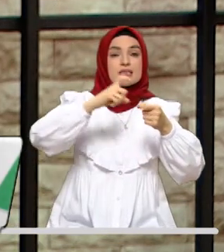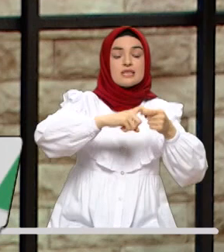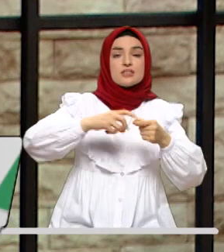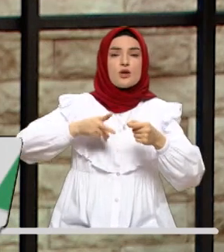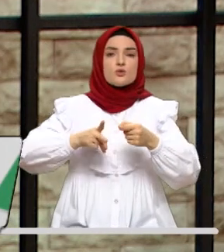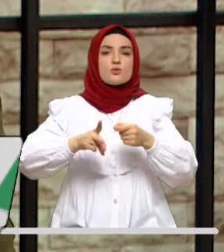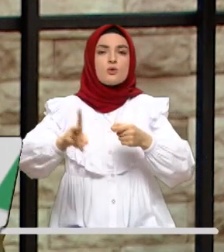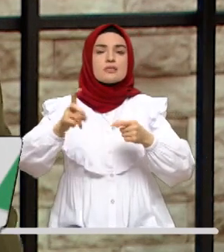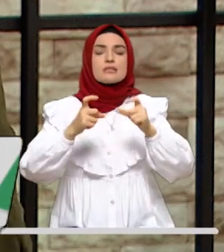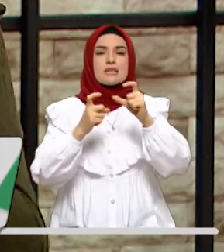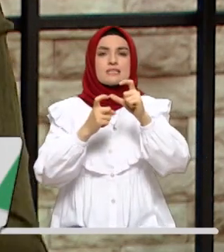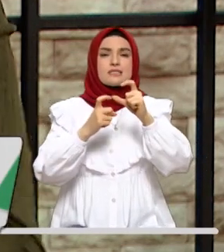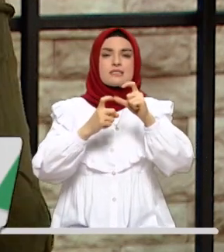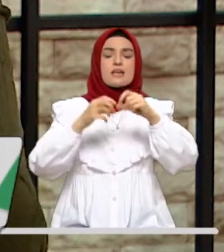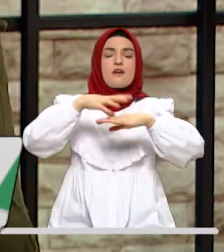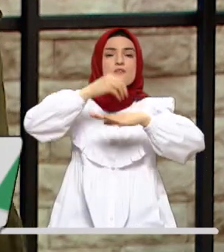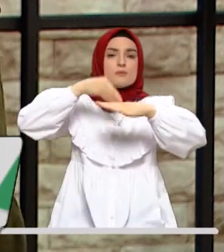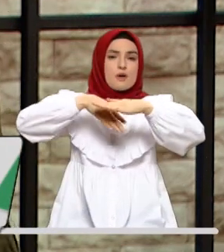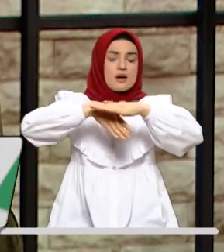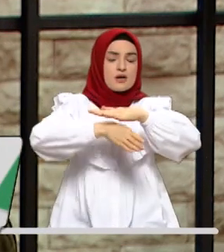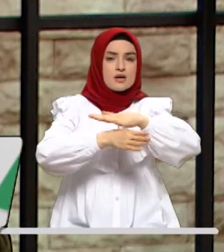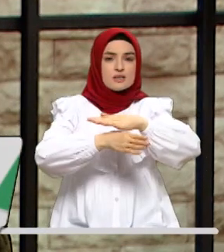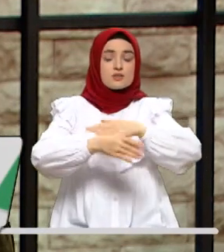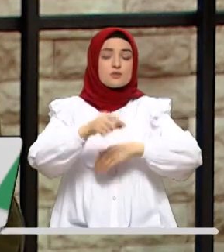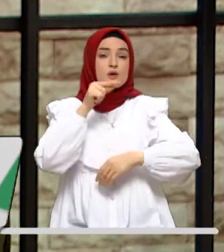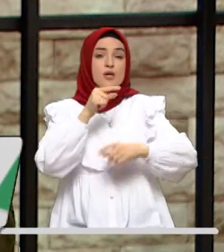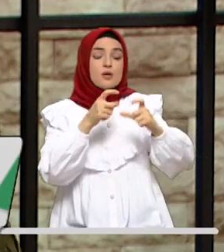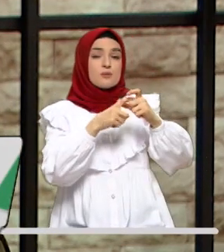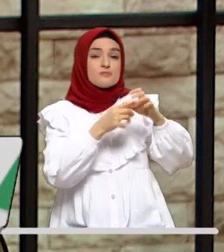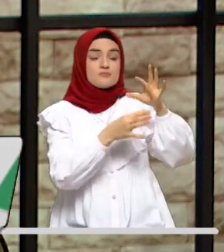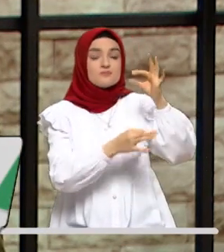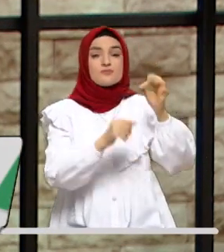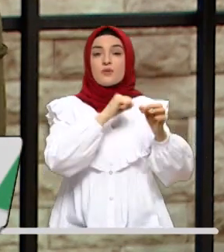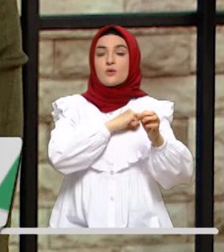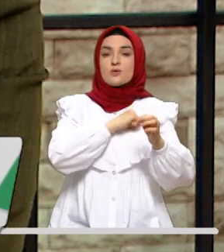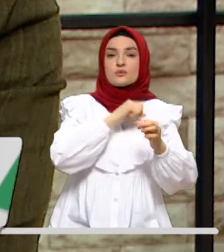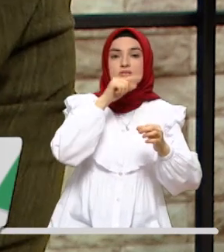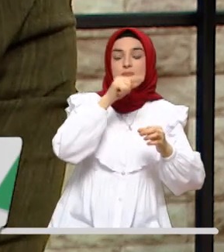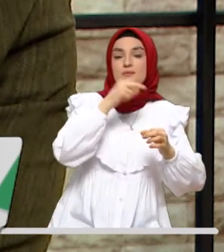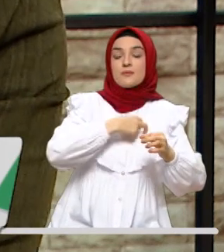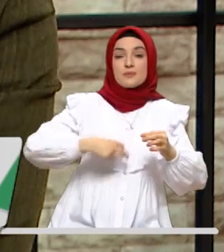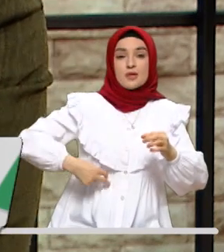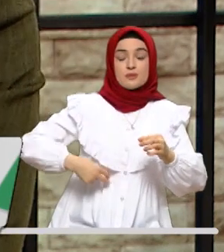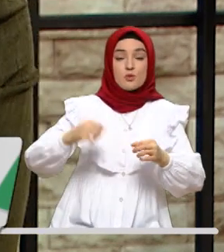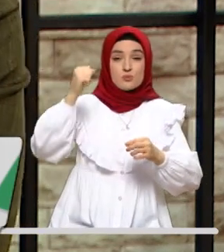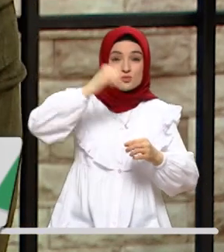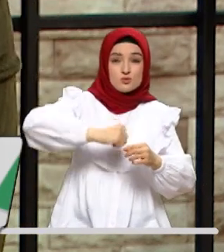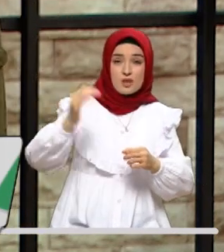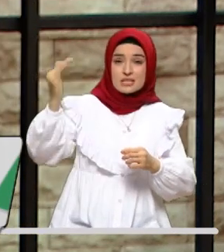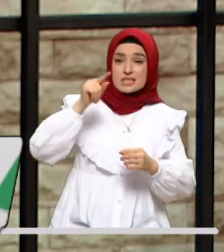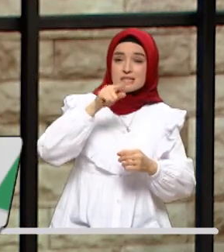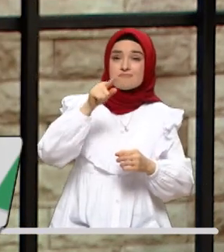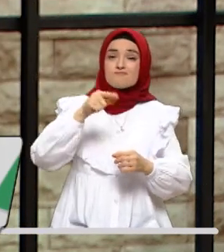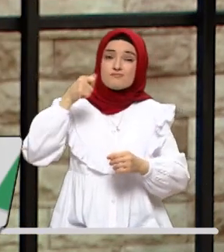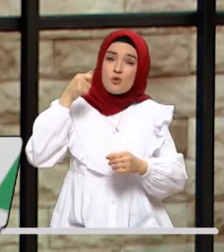Sevr mağarasında Ebu Bekir Efendimiz korkunca, ya Resulallah, düşmanlar gelir sizi